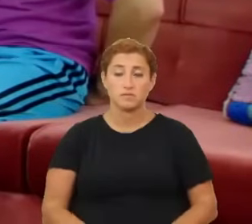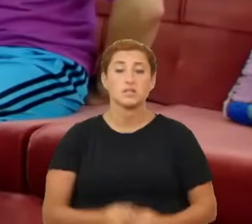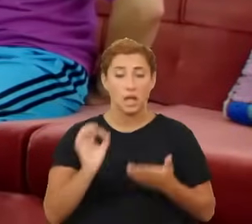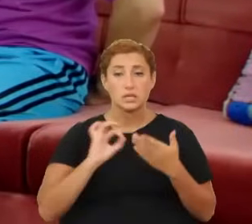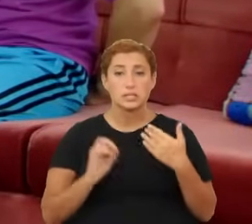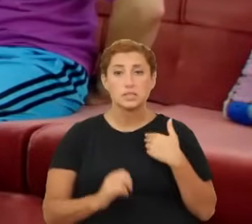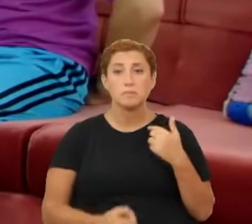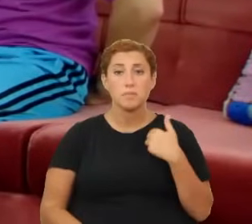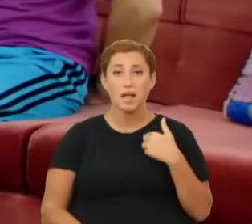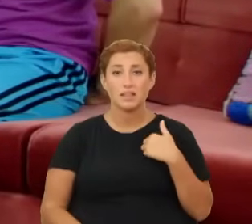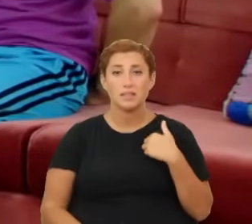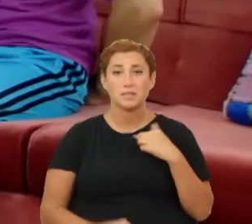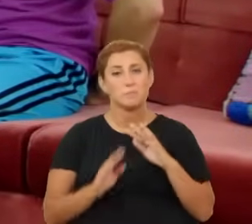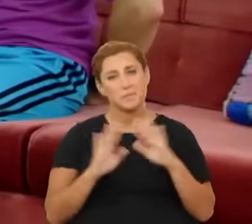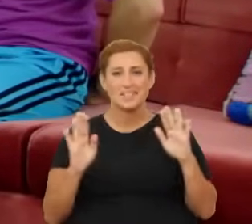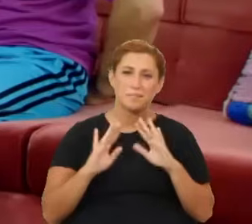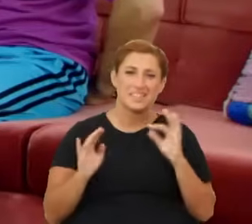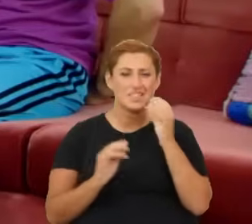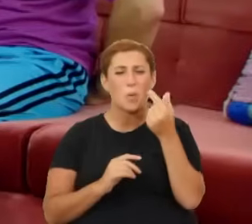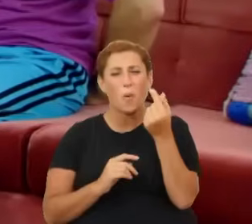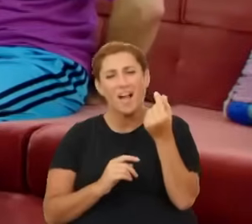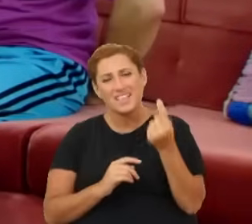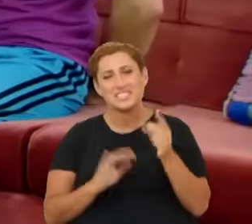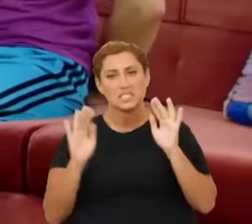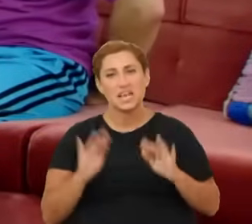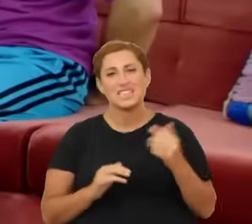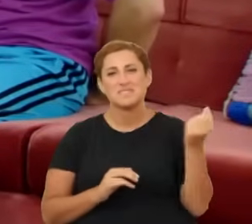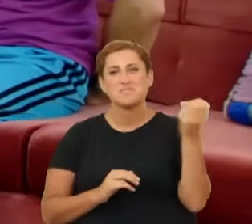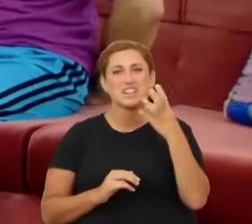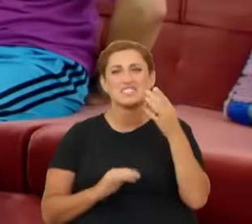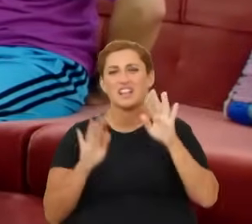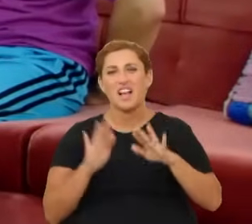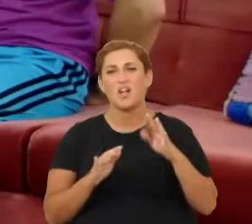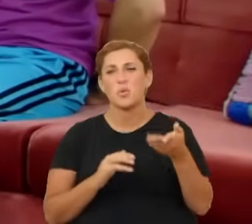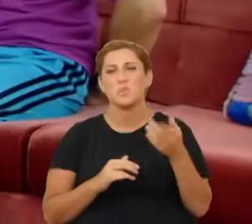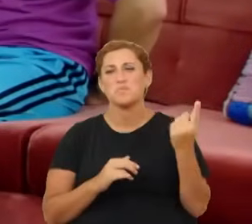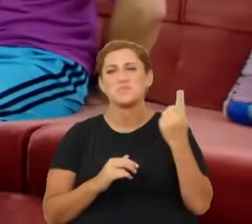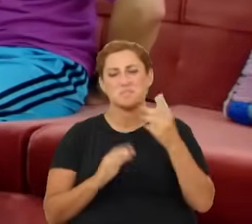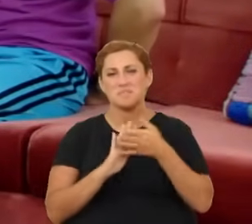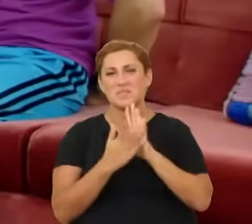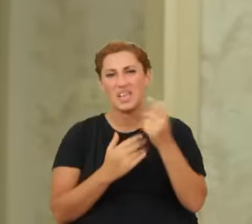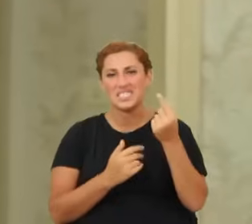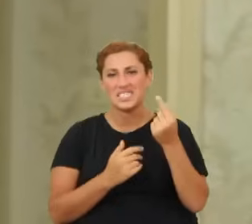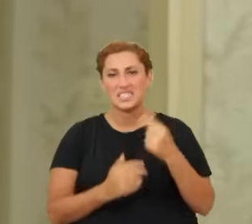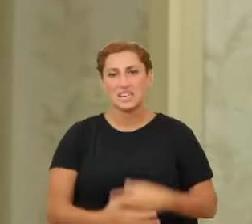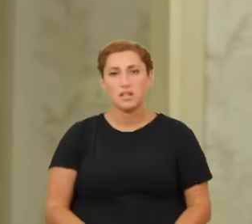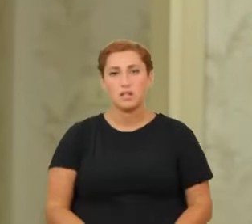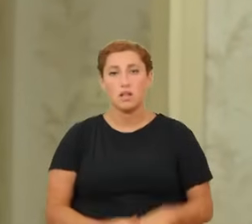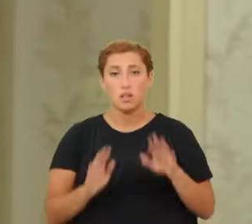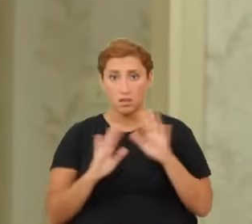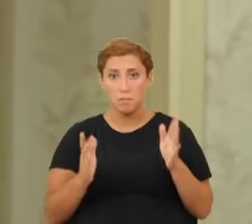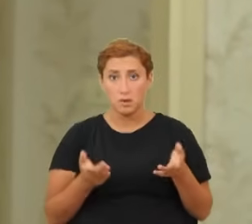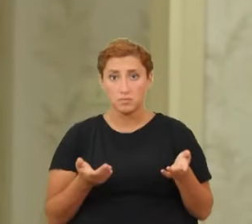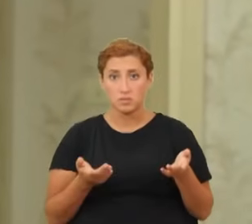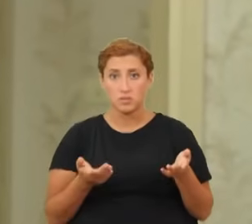Yazdım. Yani bitti bitiyor. Ya yani çok az kaldı. Yani birkaç tane mi ne kaldı? Öyle bir bitiyor. Az kaldı. Ya tamam işte